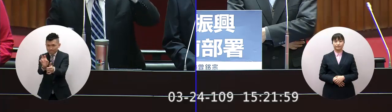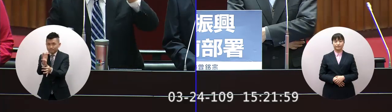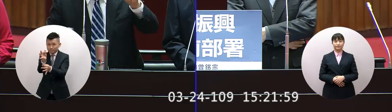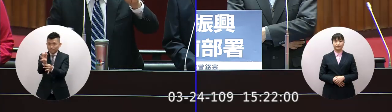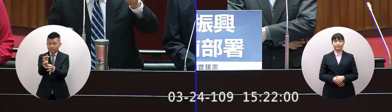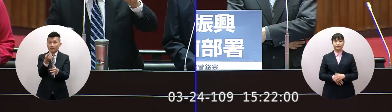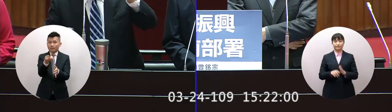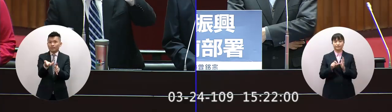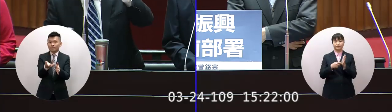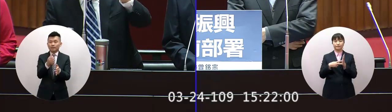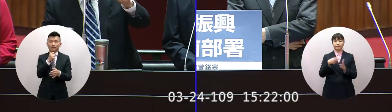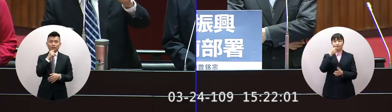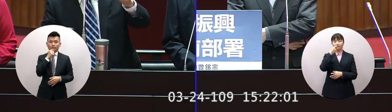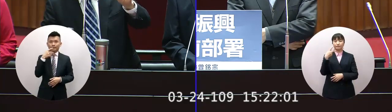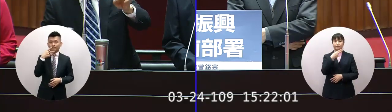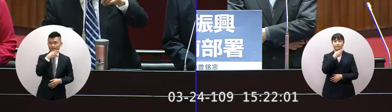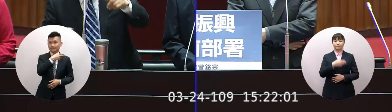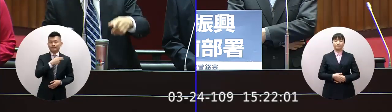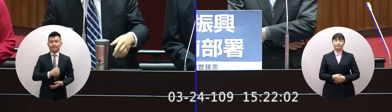讲的。